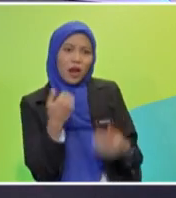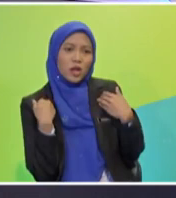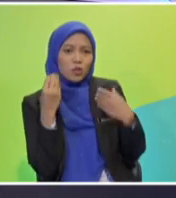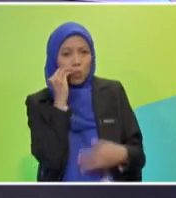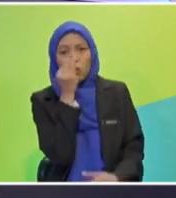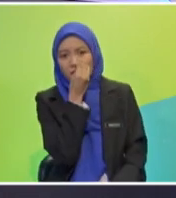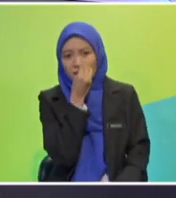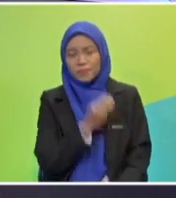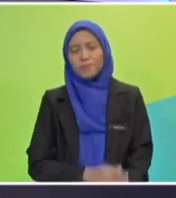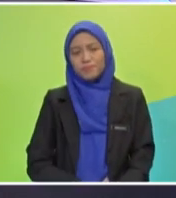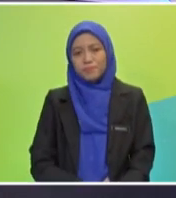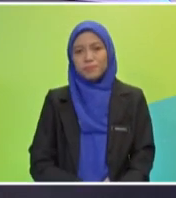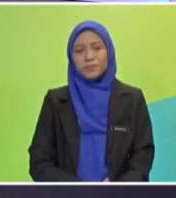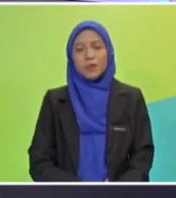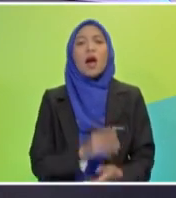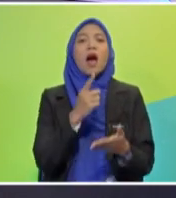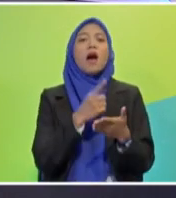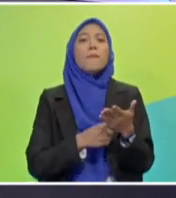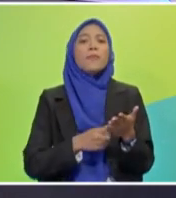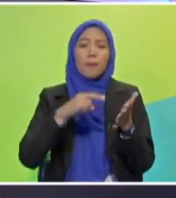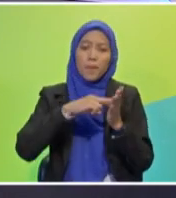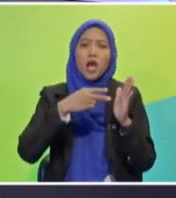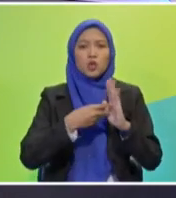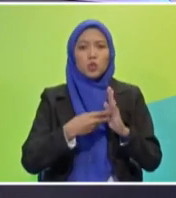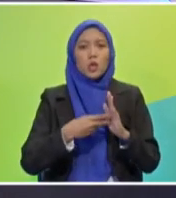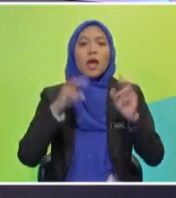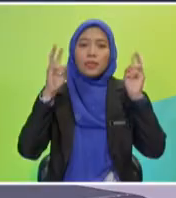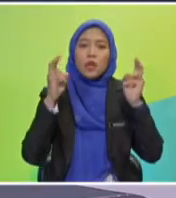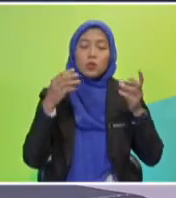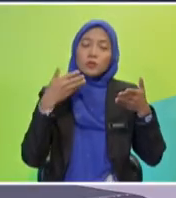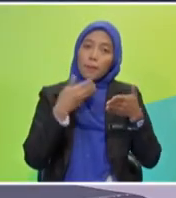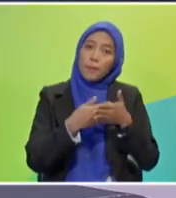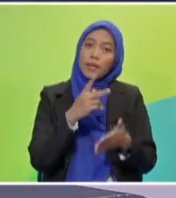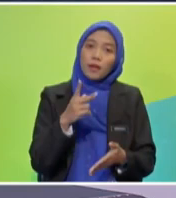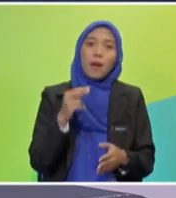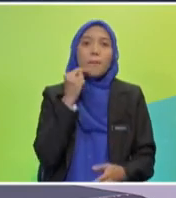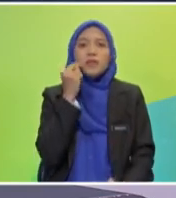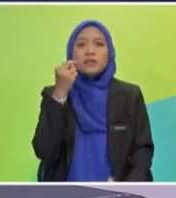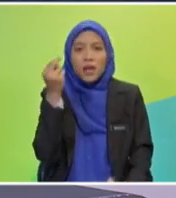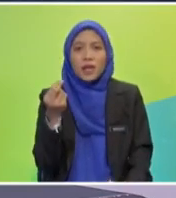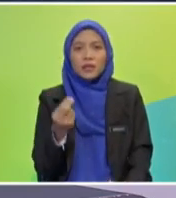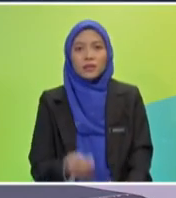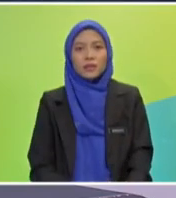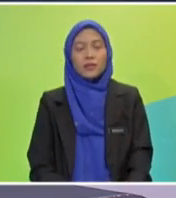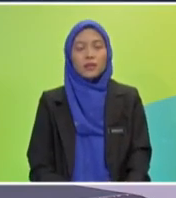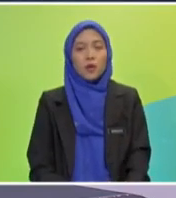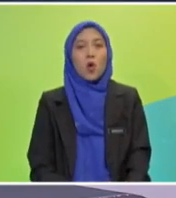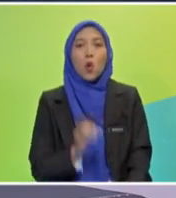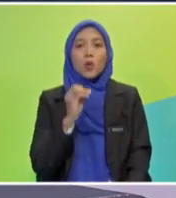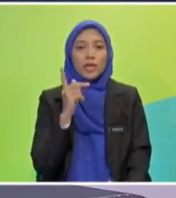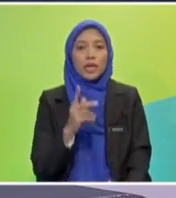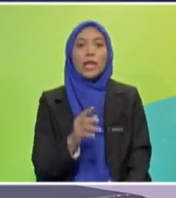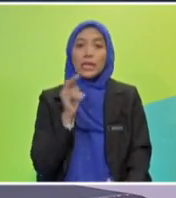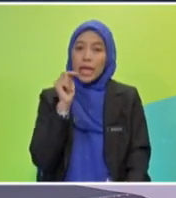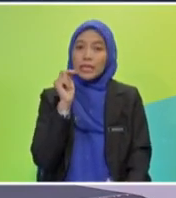cikgu, apa yang dia maksudkan dengan sampaikan pesan tu? Baiklah Mira, biar cikgu terangkan apakah aktiviti dan